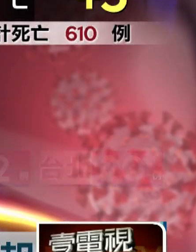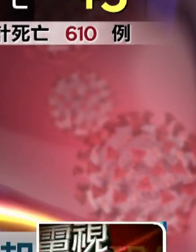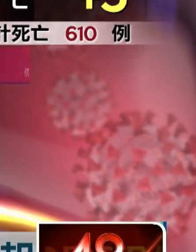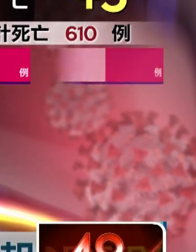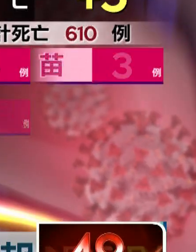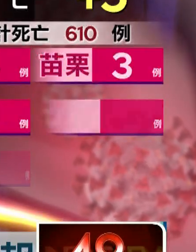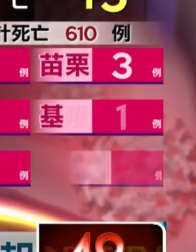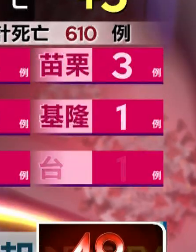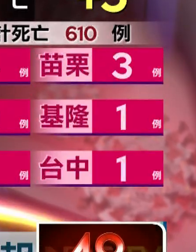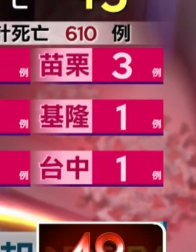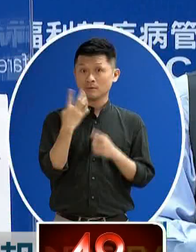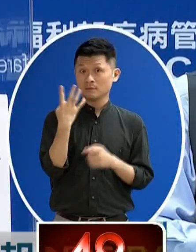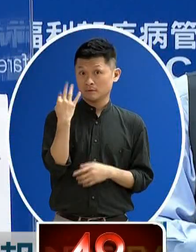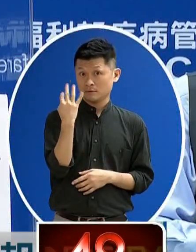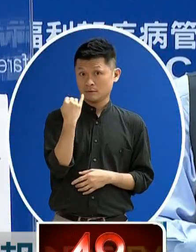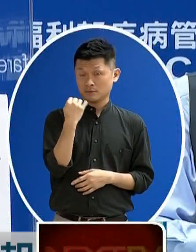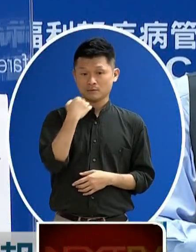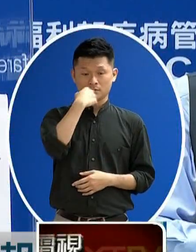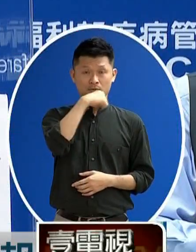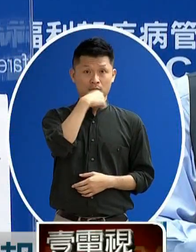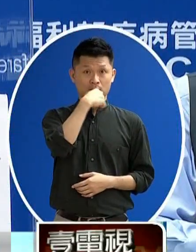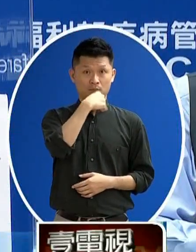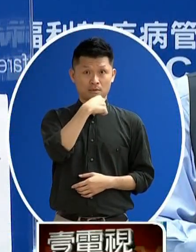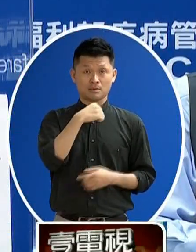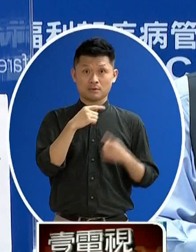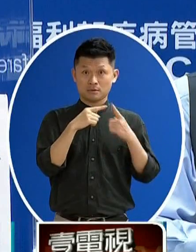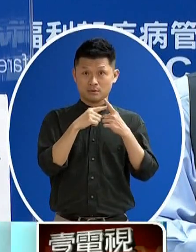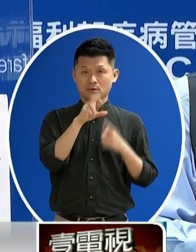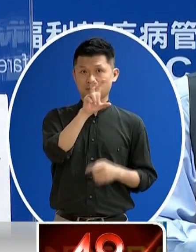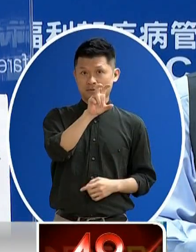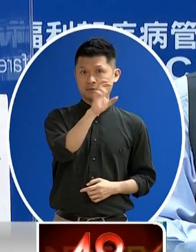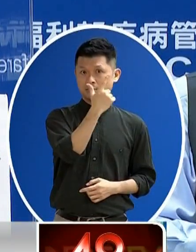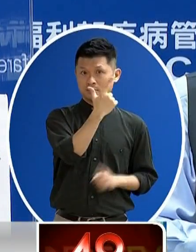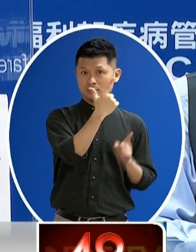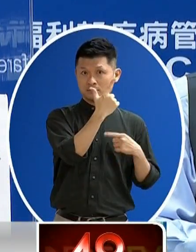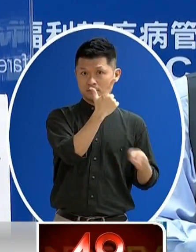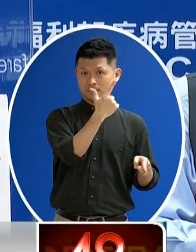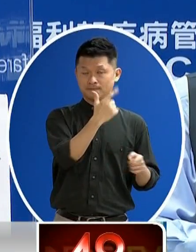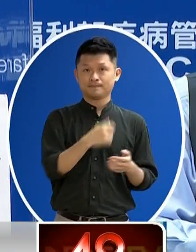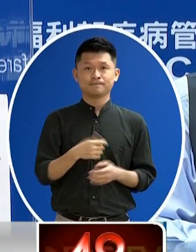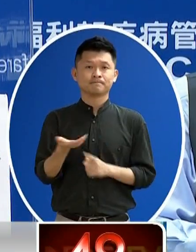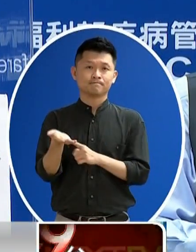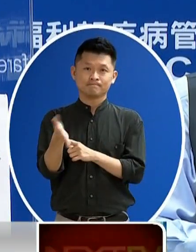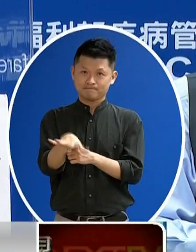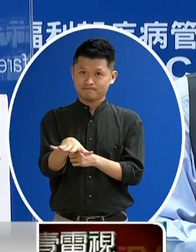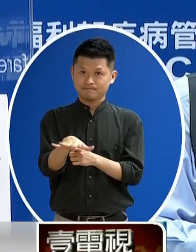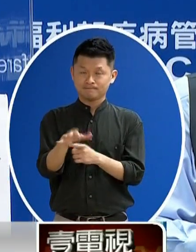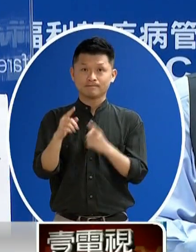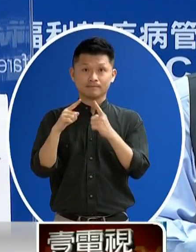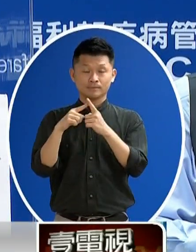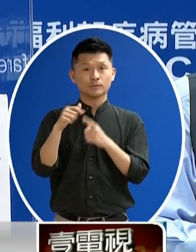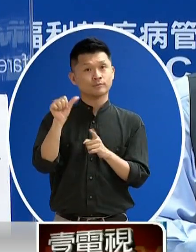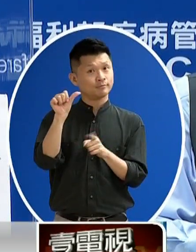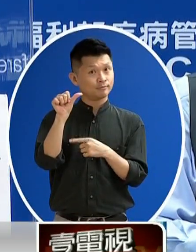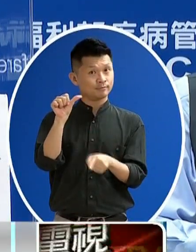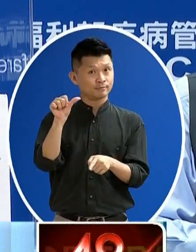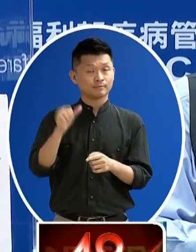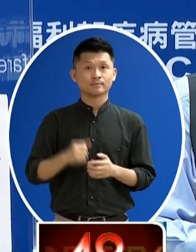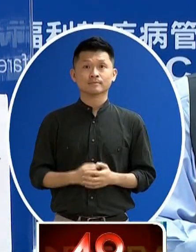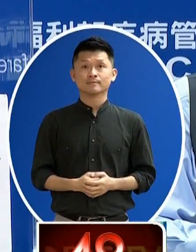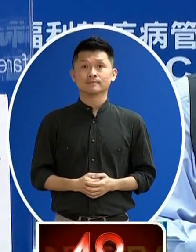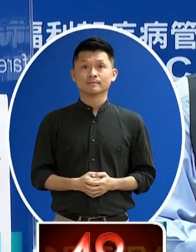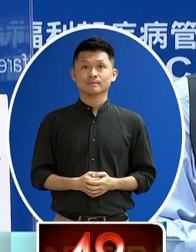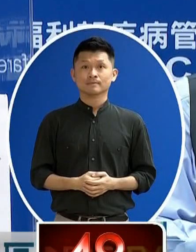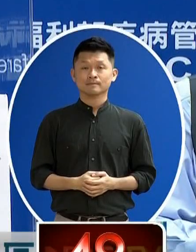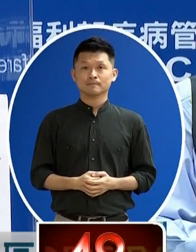七月才有望解封。 本土的病例有76，那死亡的个案有5名。 本土确诊